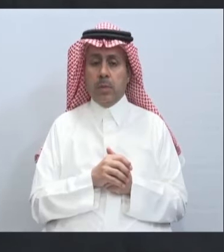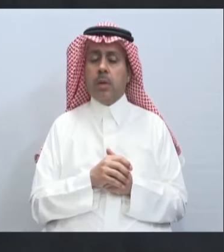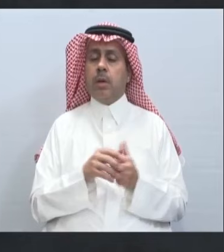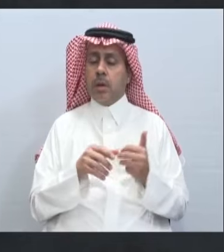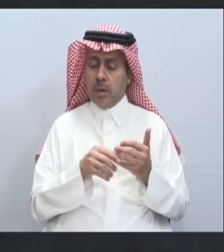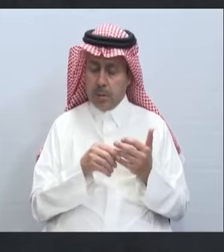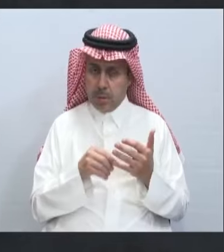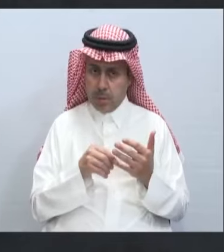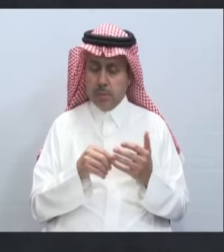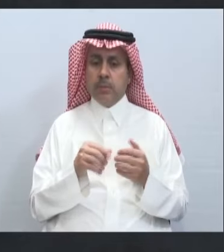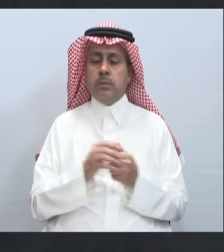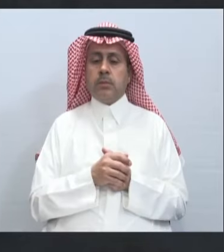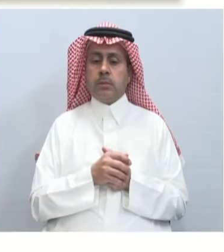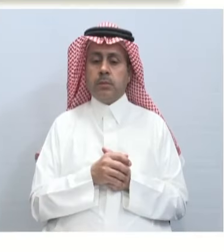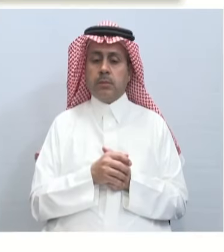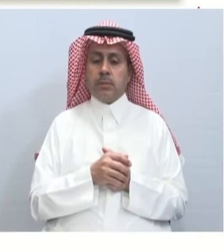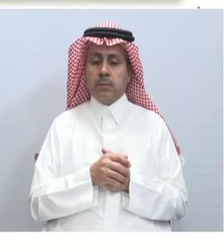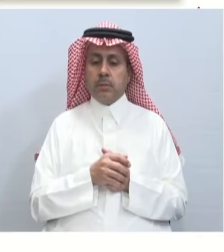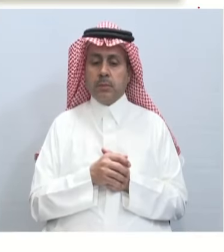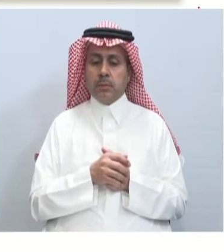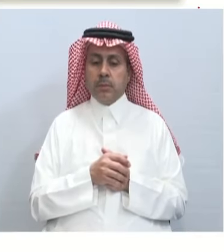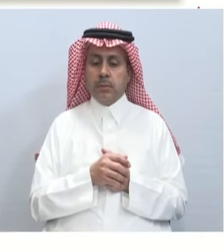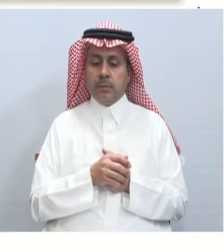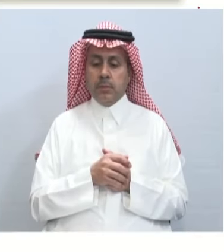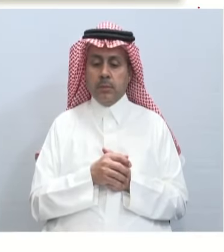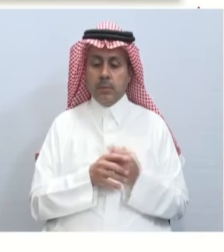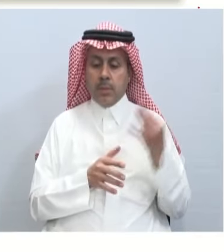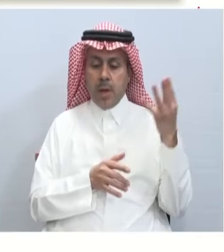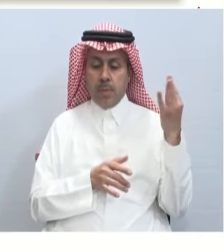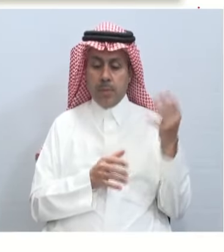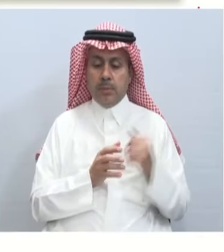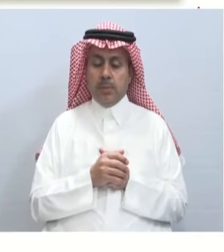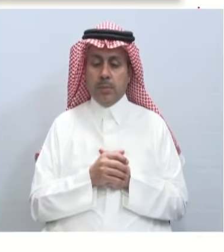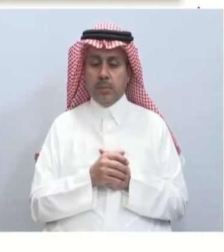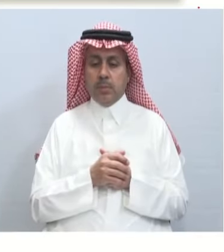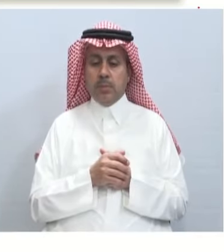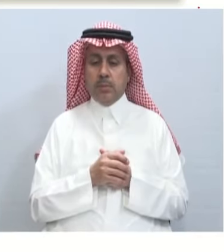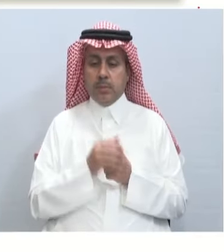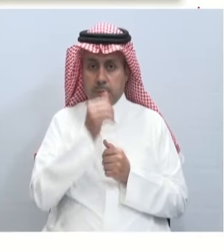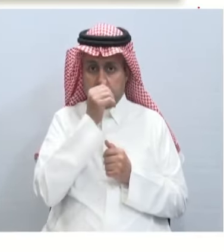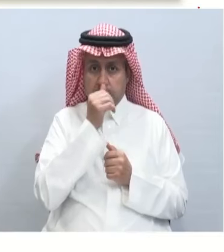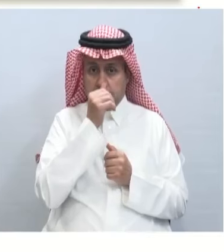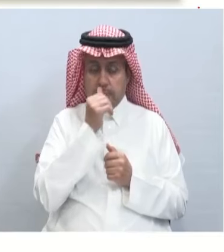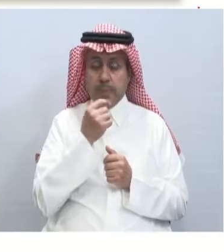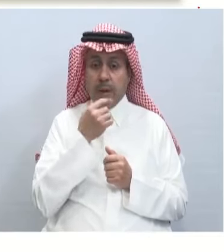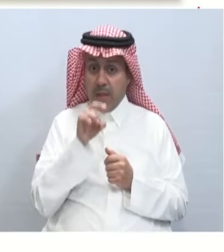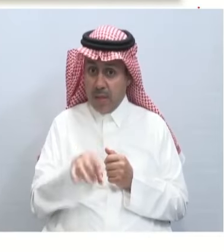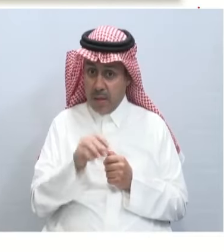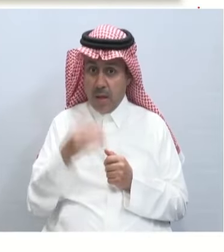وايضا احسنتم بارك الله فيكم قلنا مما يحرم على الحائض الص